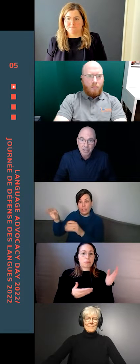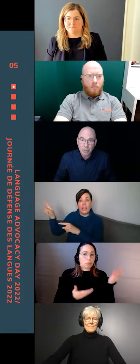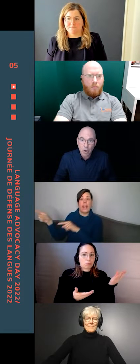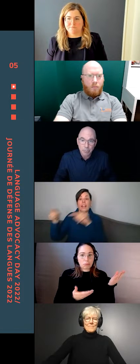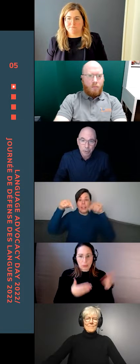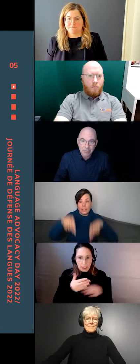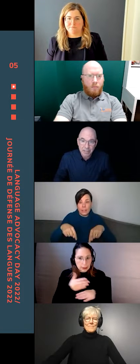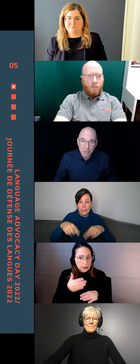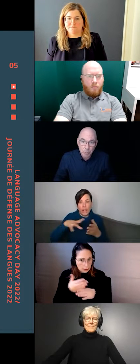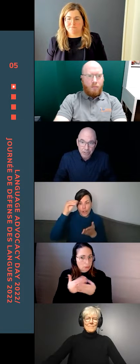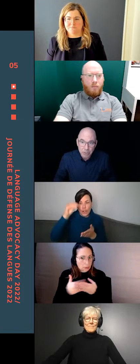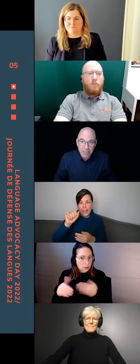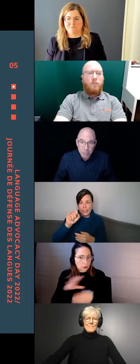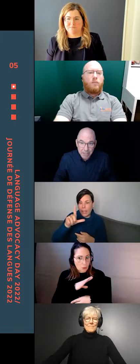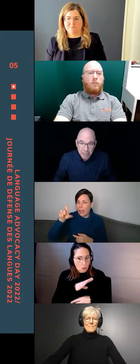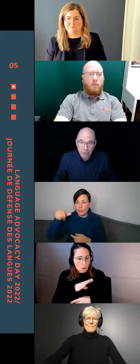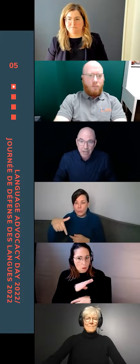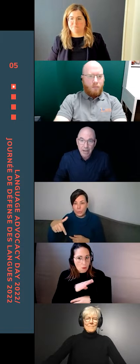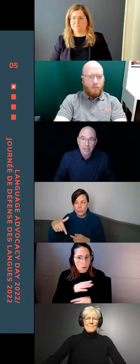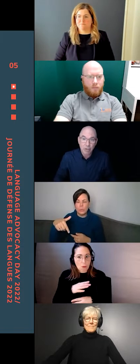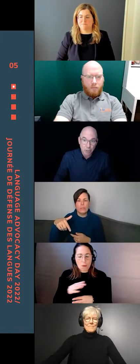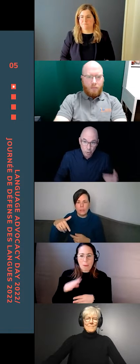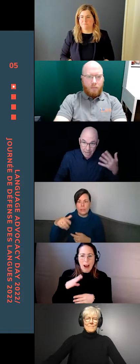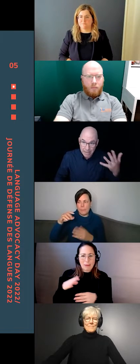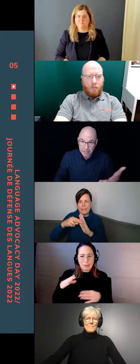ont cette question d'accès, mais